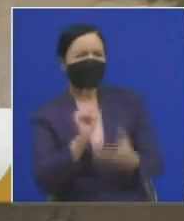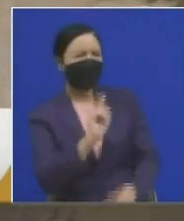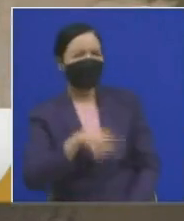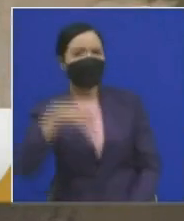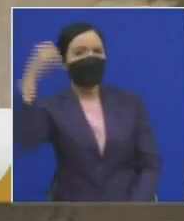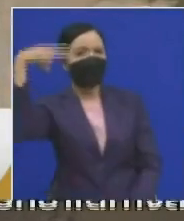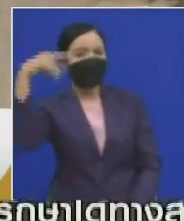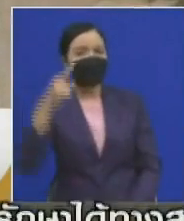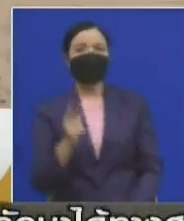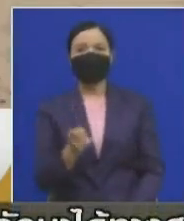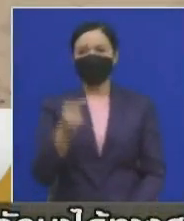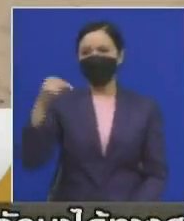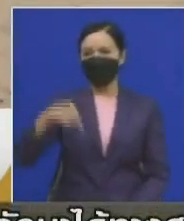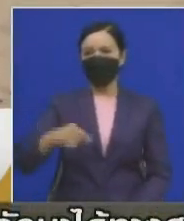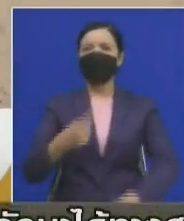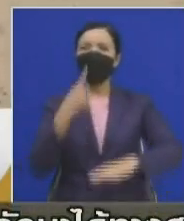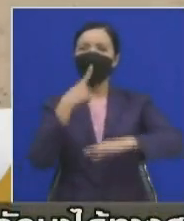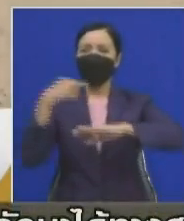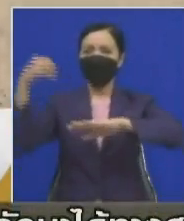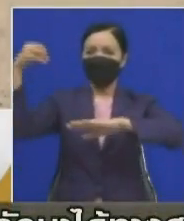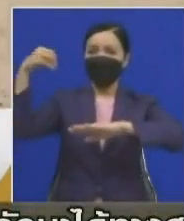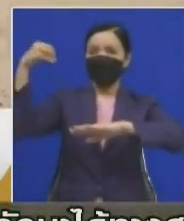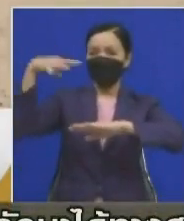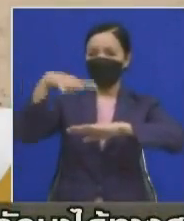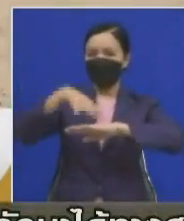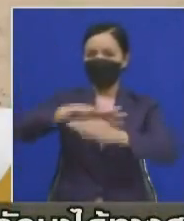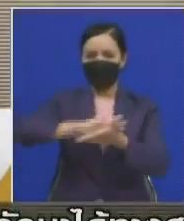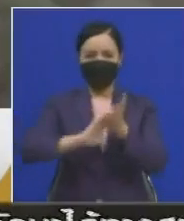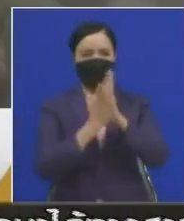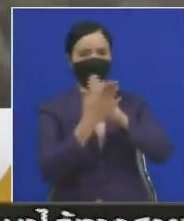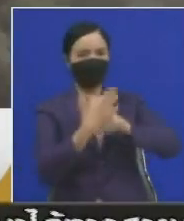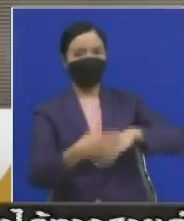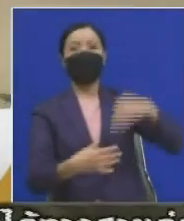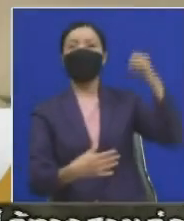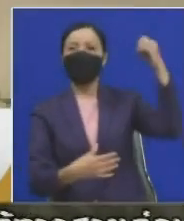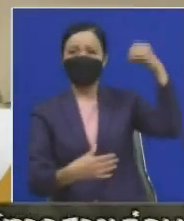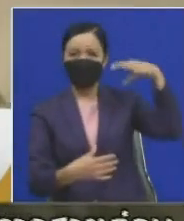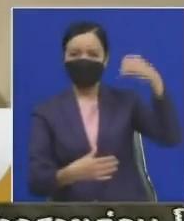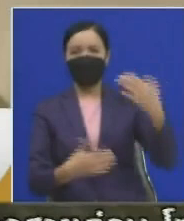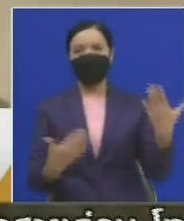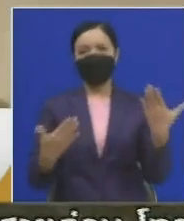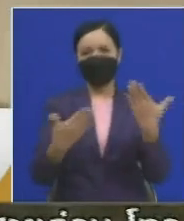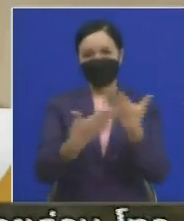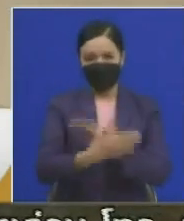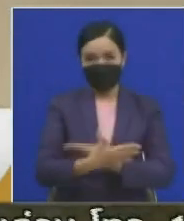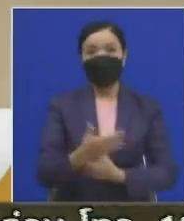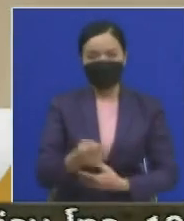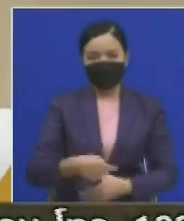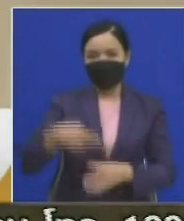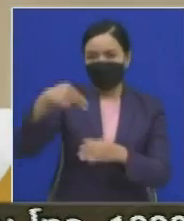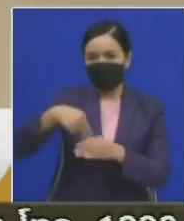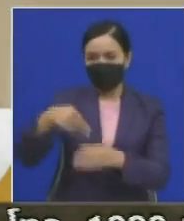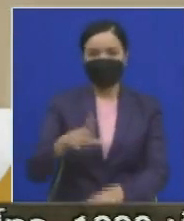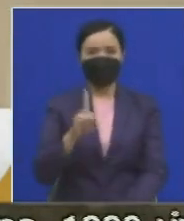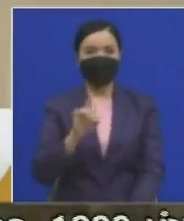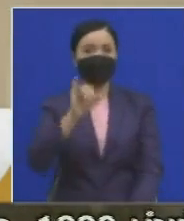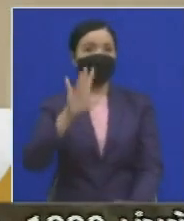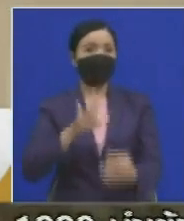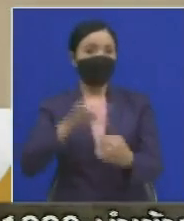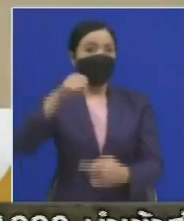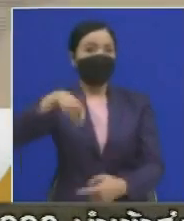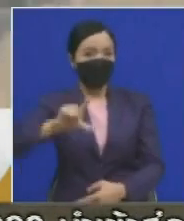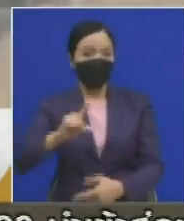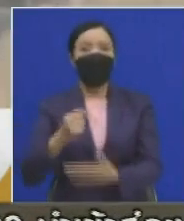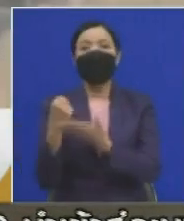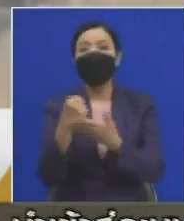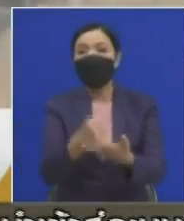าบอกวสถานีไฟฟ้ารังงานสะอาดจะใช้ในการแทนที่ พรังงานไฟ้าจากน้มรีเซลจะช่วยในการสู่เปล้